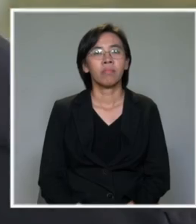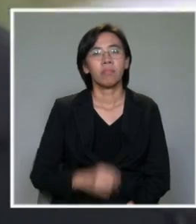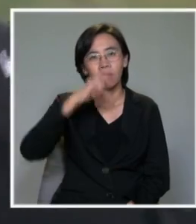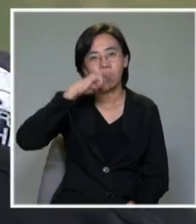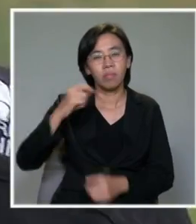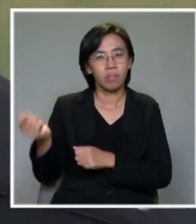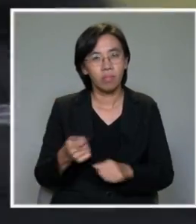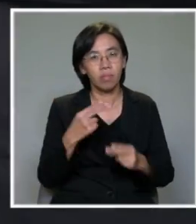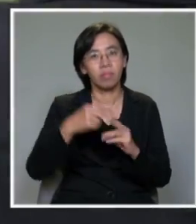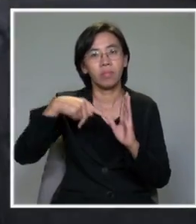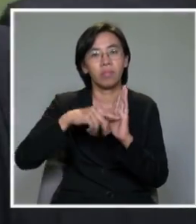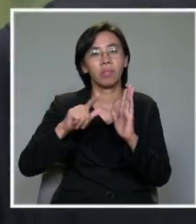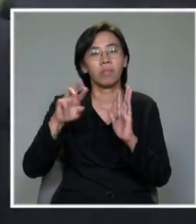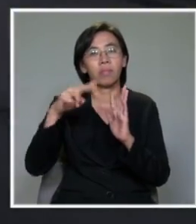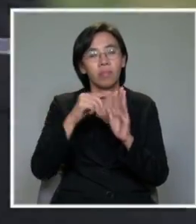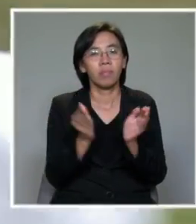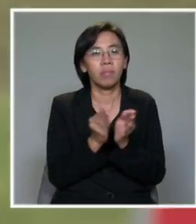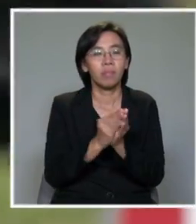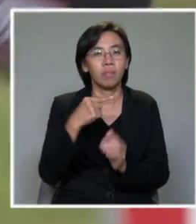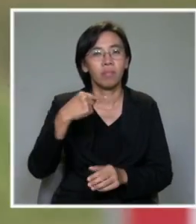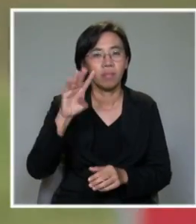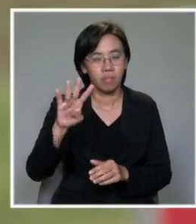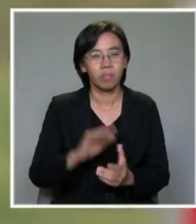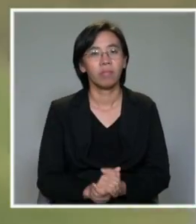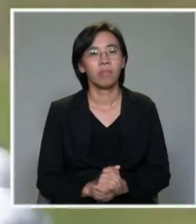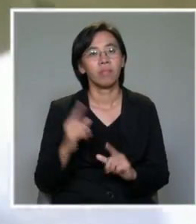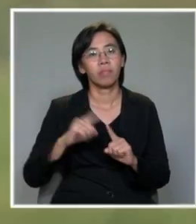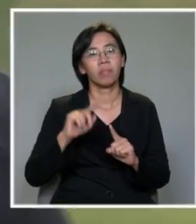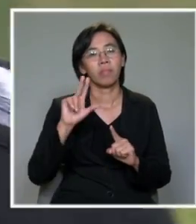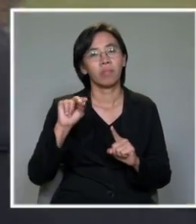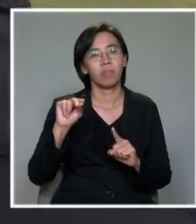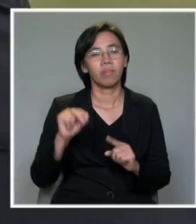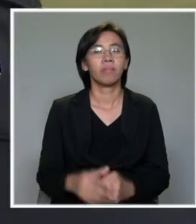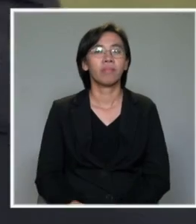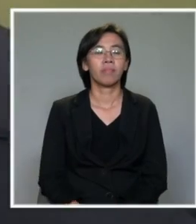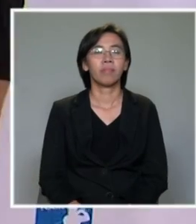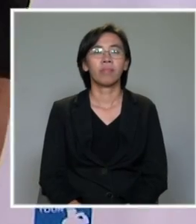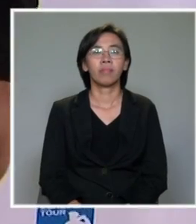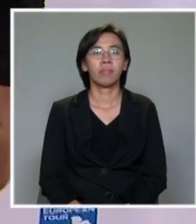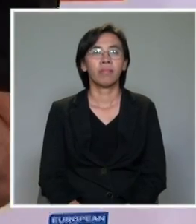ไทยนะครับพัชระคงวัดใหม่ครับสกอร์รวม4อันเดอร์พาร์จบอันดับที่30ร่วมครับ